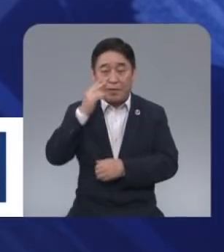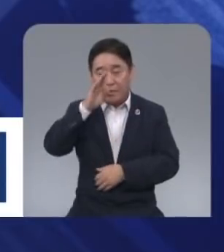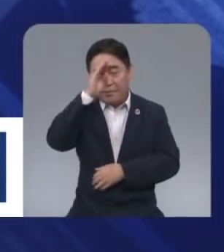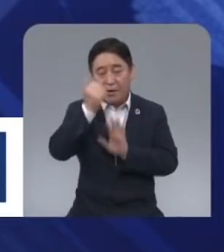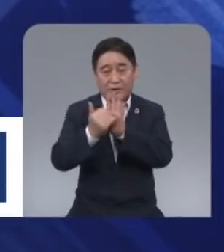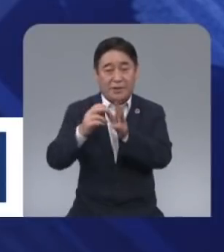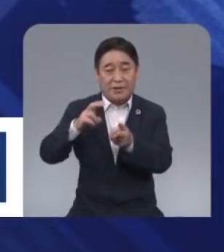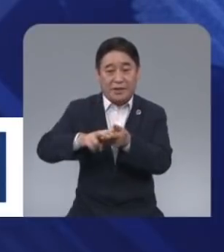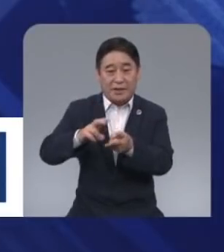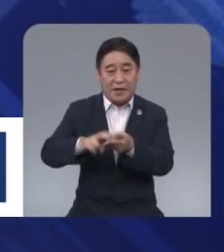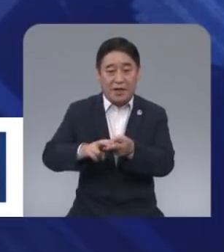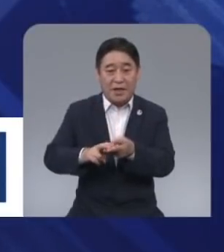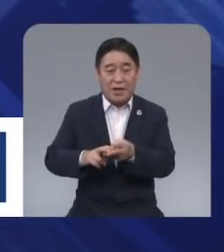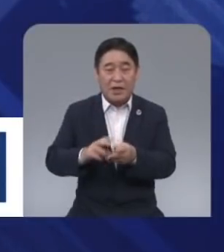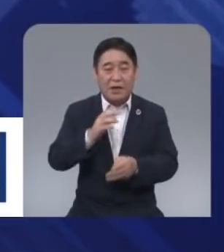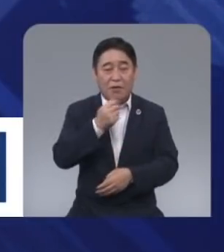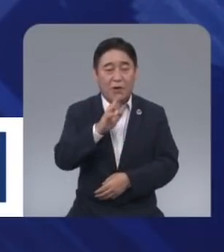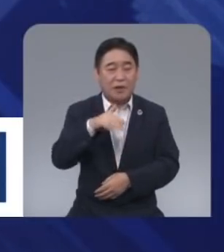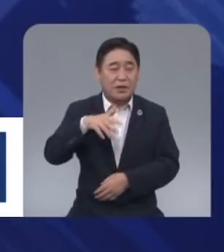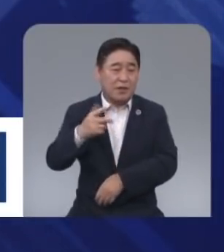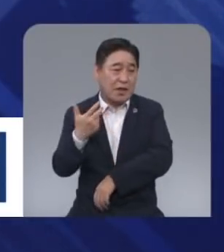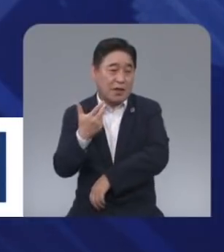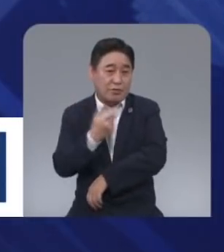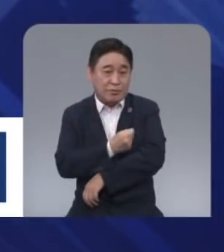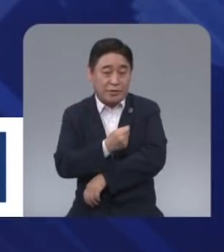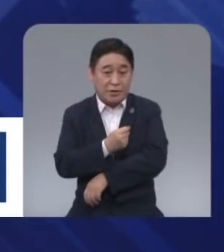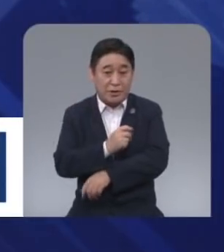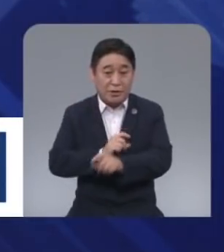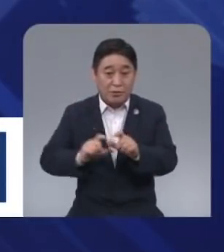미국 질병통제예방센터가 화이자의 코로나19 백신 추가